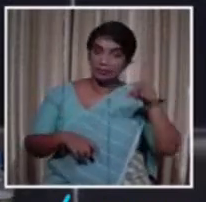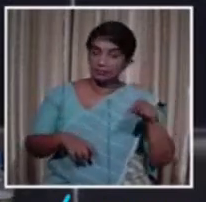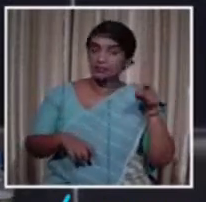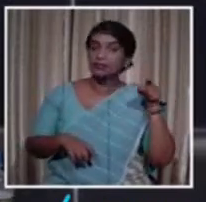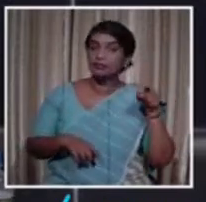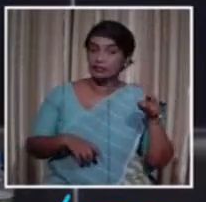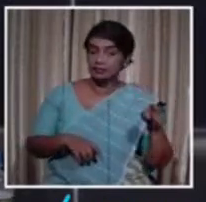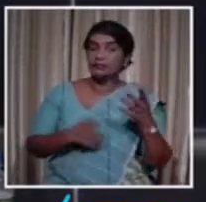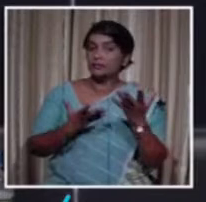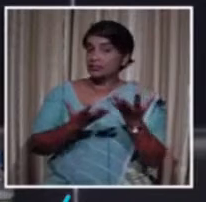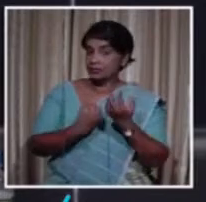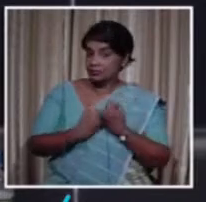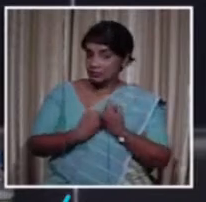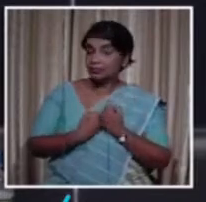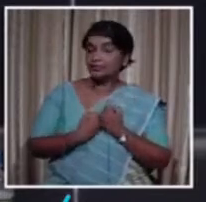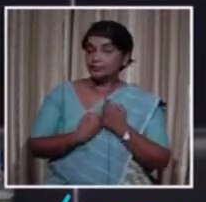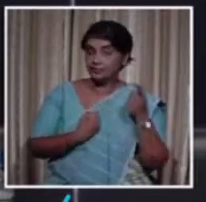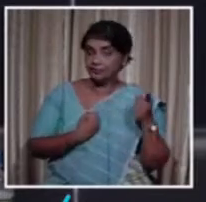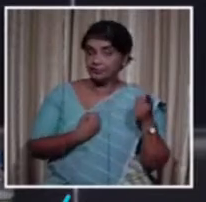එතුමා බාරගත්ත